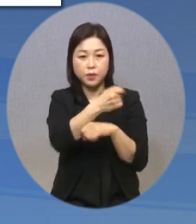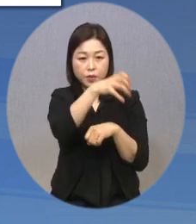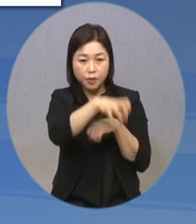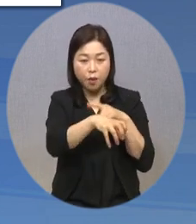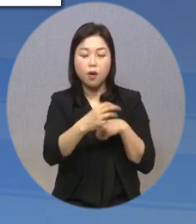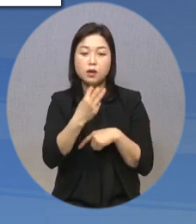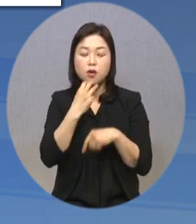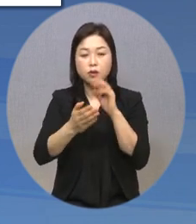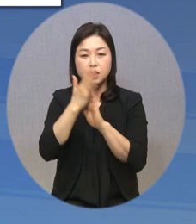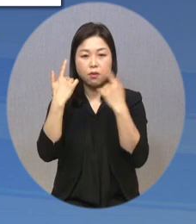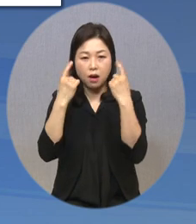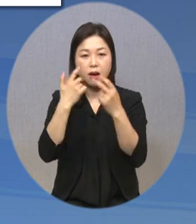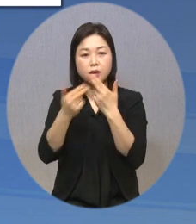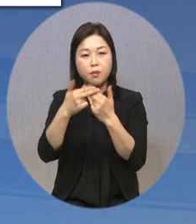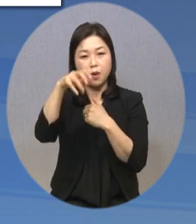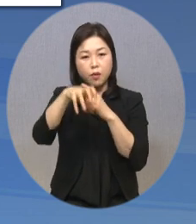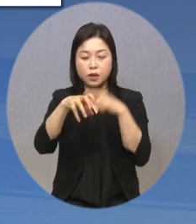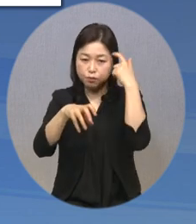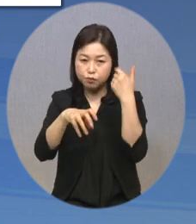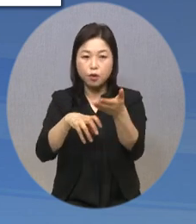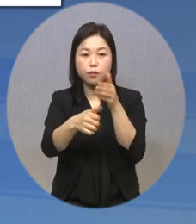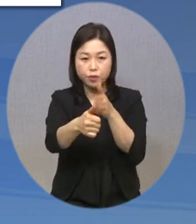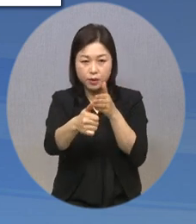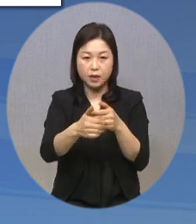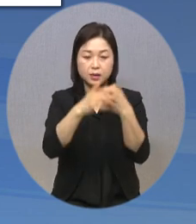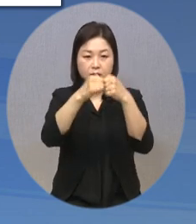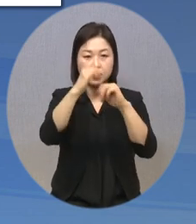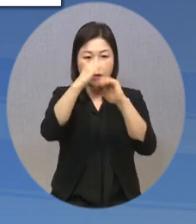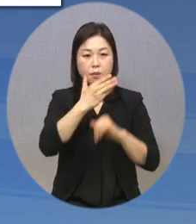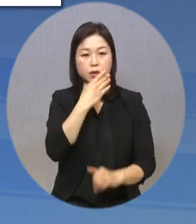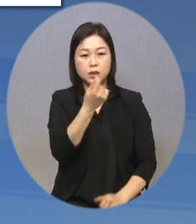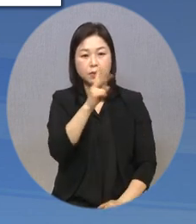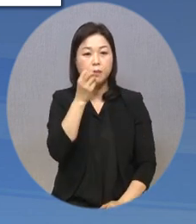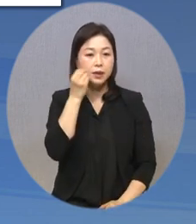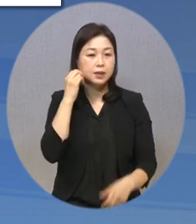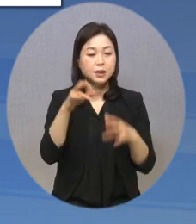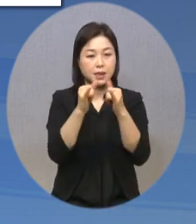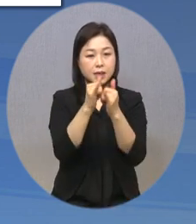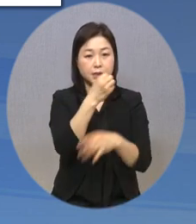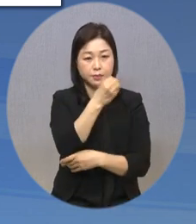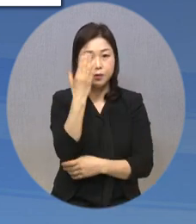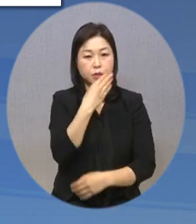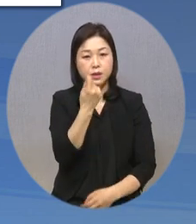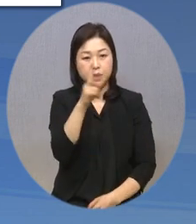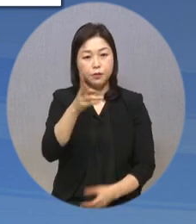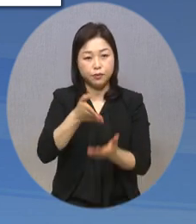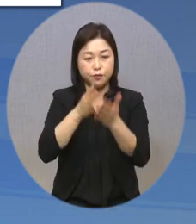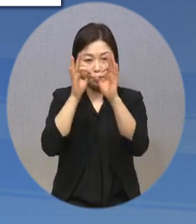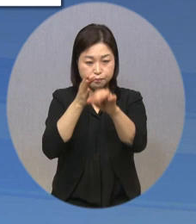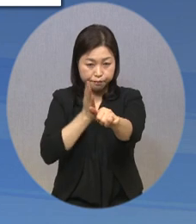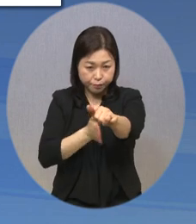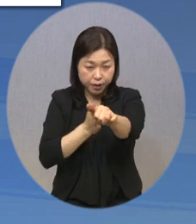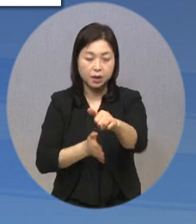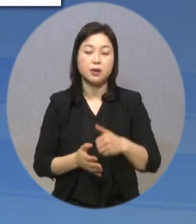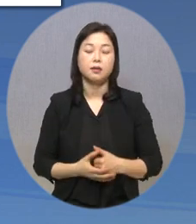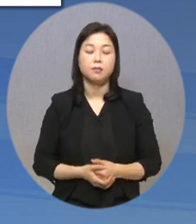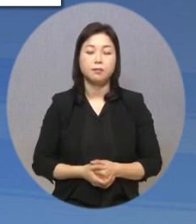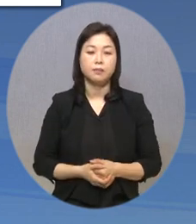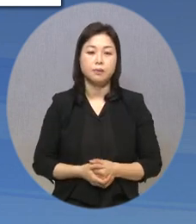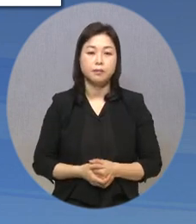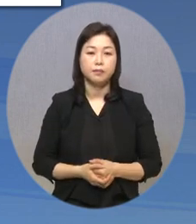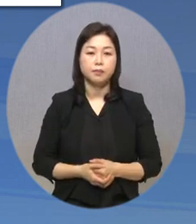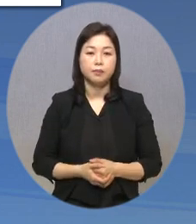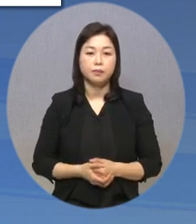됩니다. 이 밖에 자세한 사항은 웰피어 뉴스 홈페이지와 장애인신문, 복지TV 뉴스를 통해 확인할 수